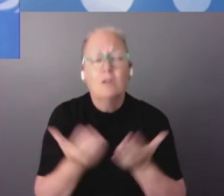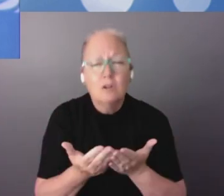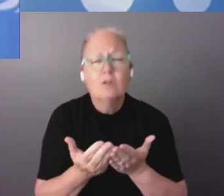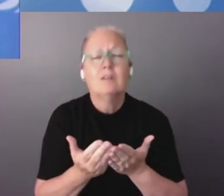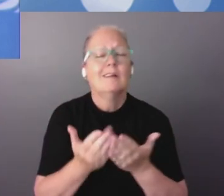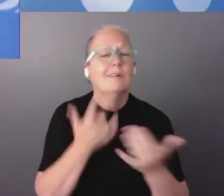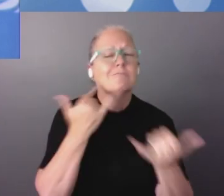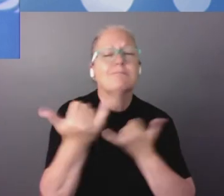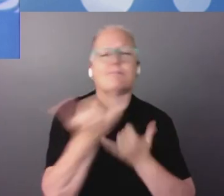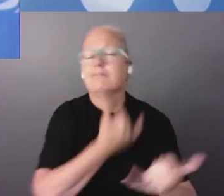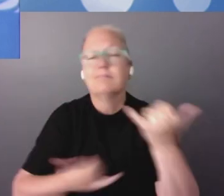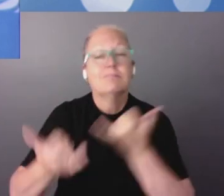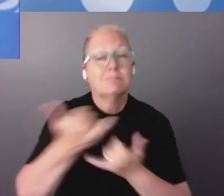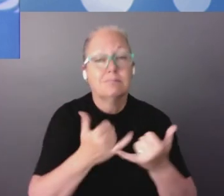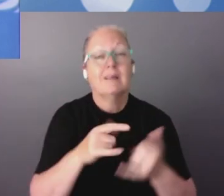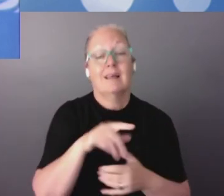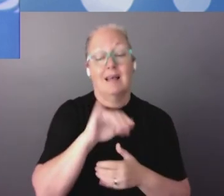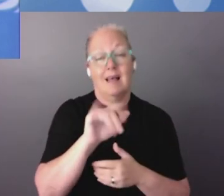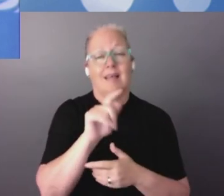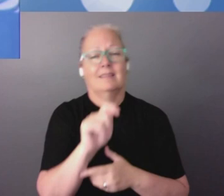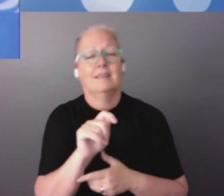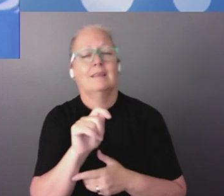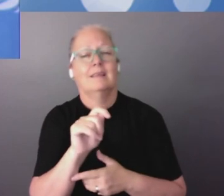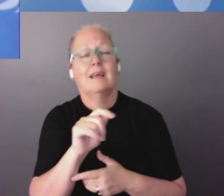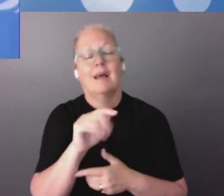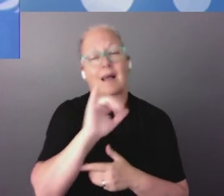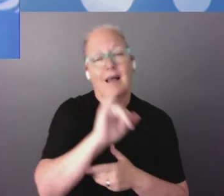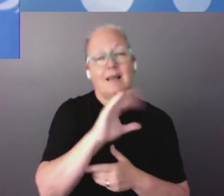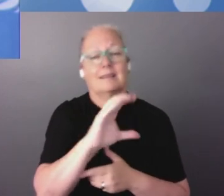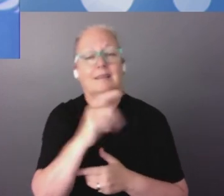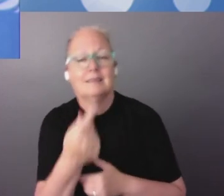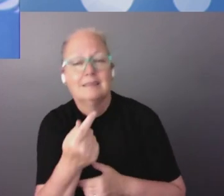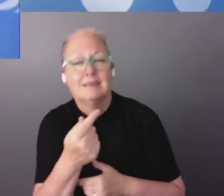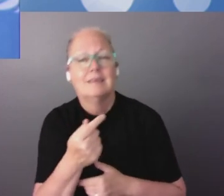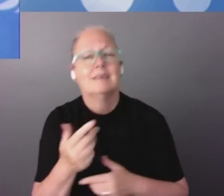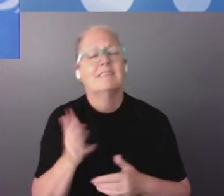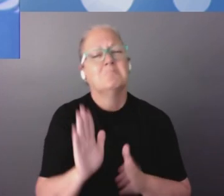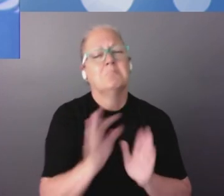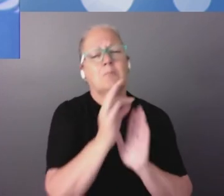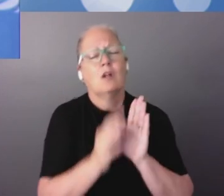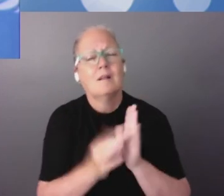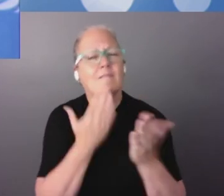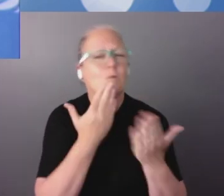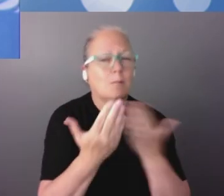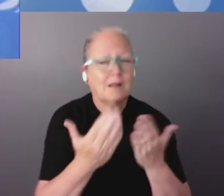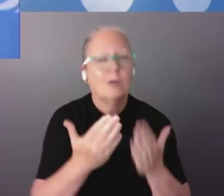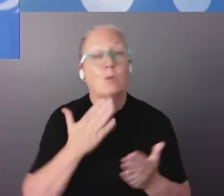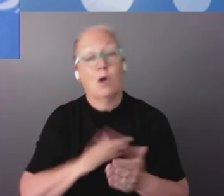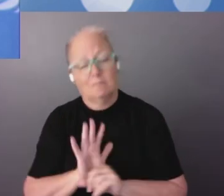которые будут сделаны в отчете Генерального секретаря ООН. Надеюсь, что многие из вас